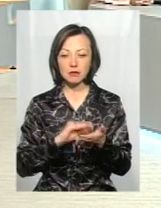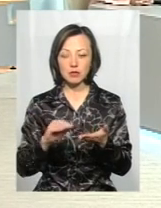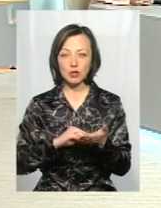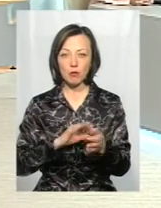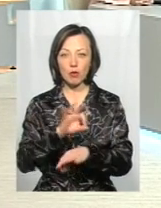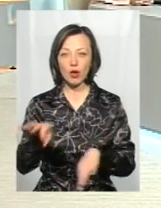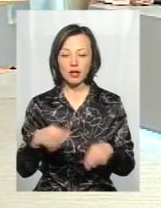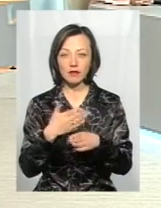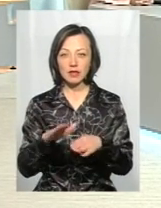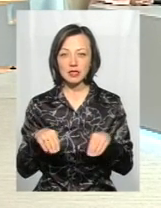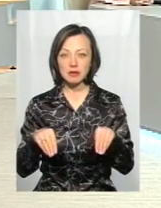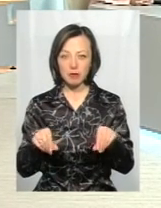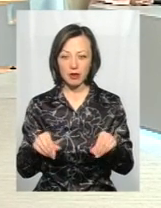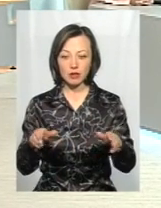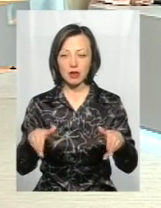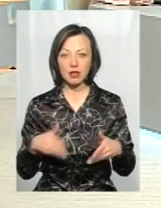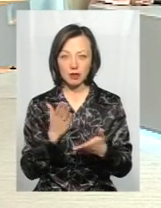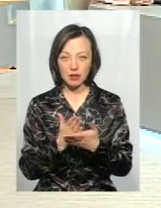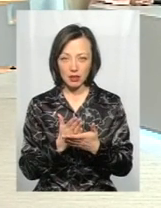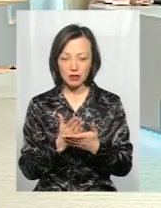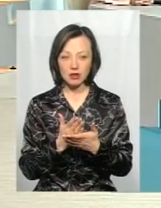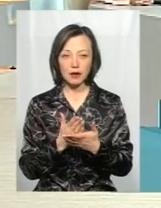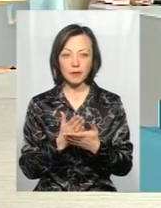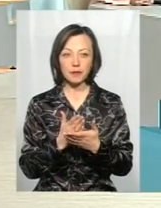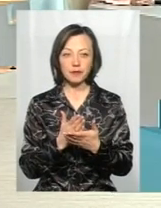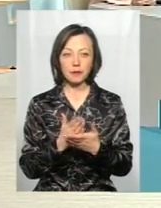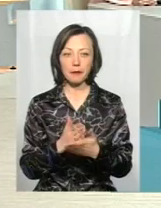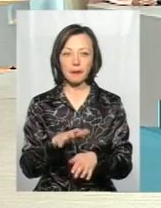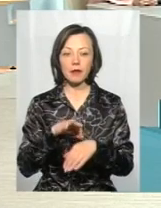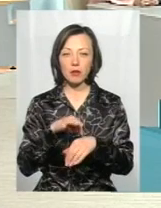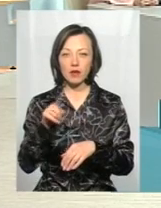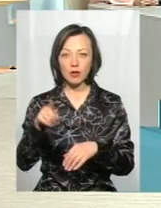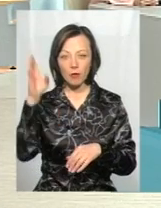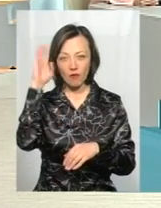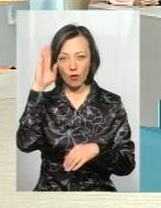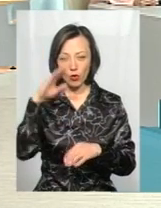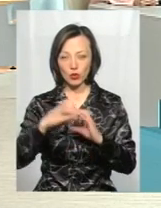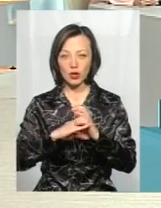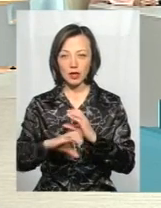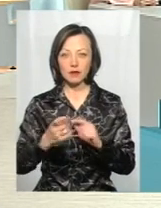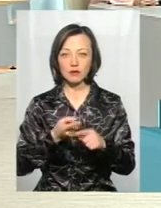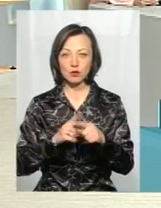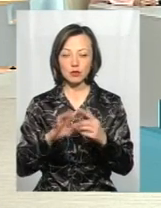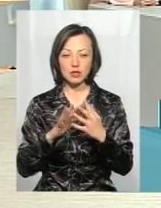проєкт, виділили земель, маємо земельну ділянку під цей молочний кооператив. Провели там водогін в цьому населеному пункті.